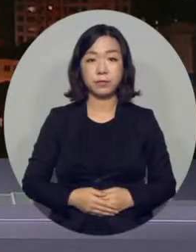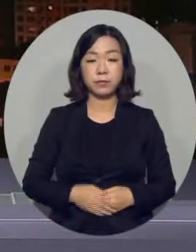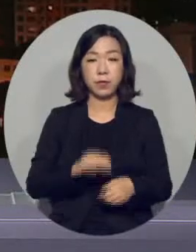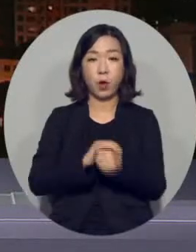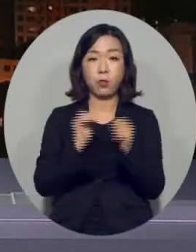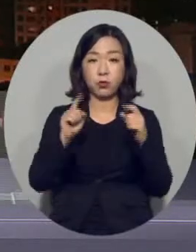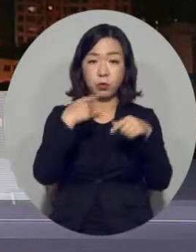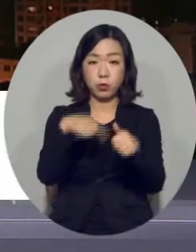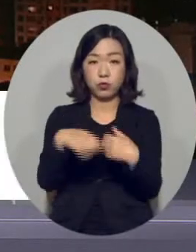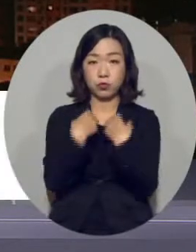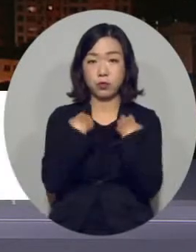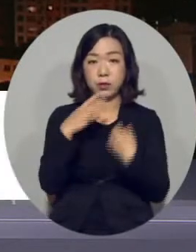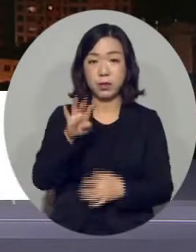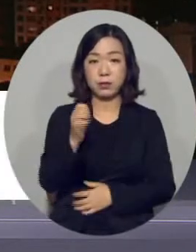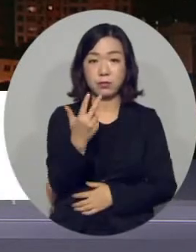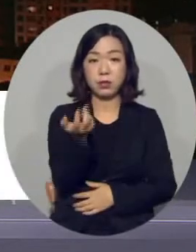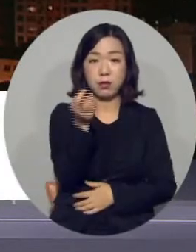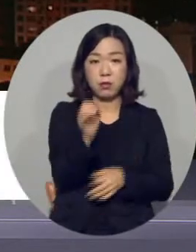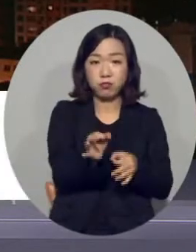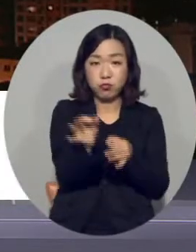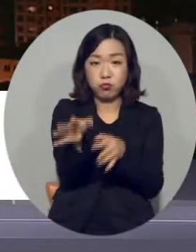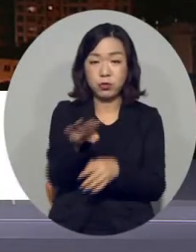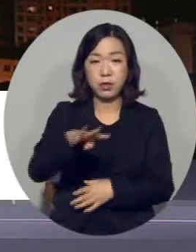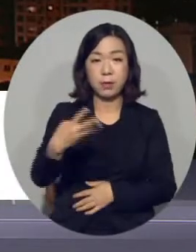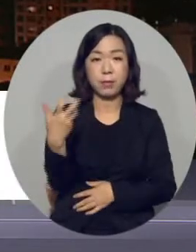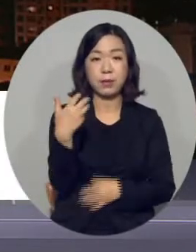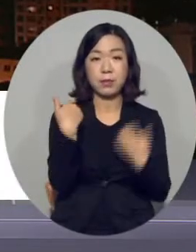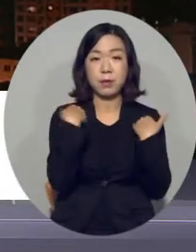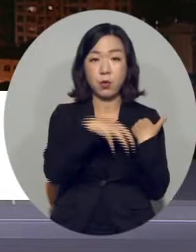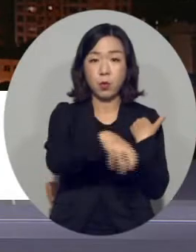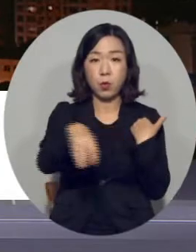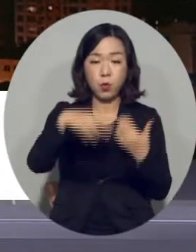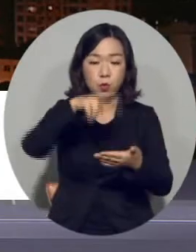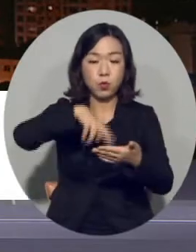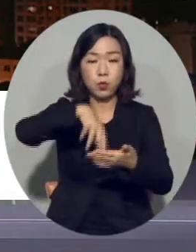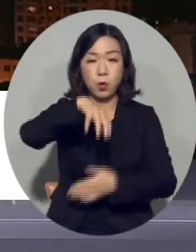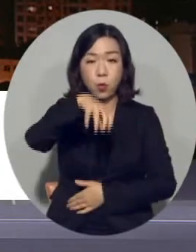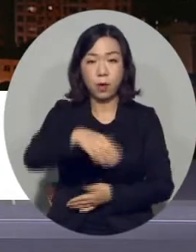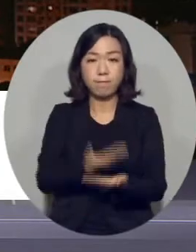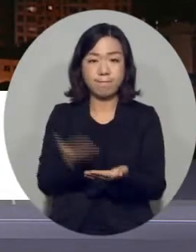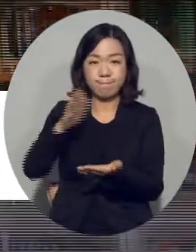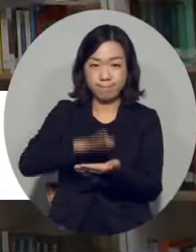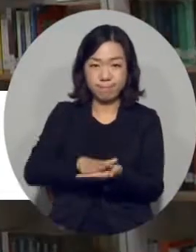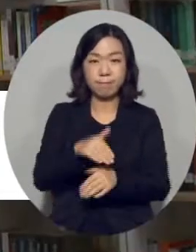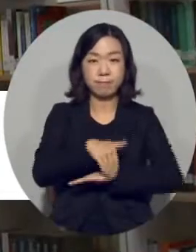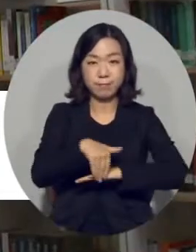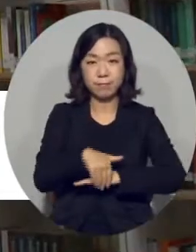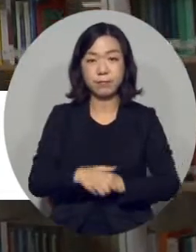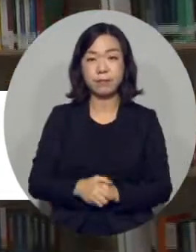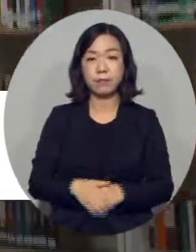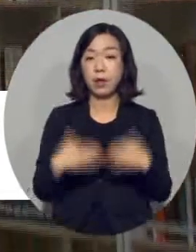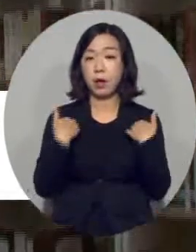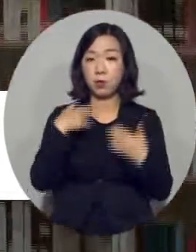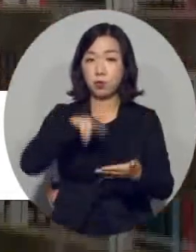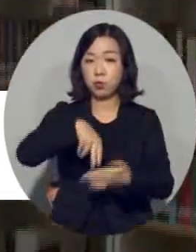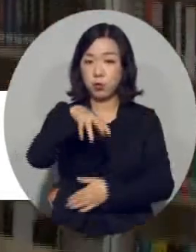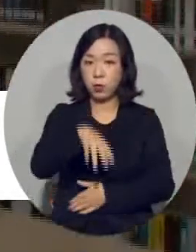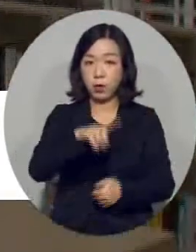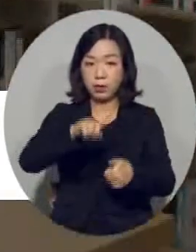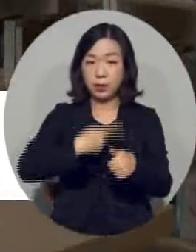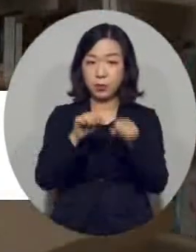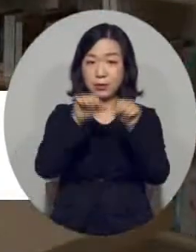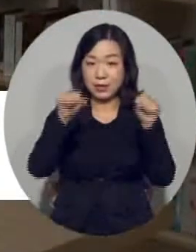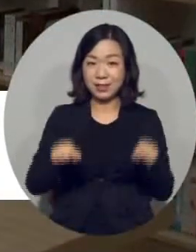정부 교육청은 47억 원을 들여 486 의 학교 도서관을 탈바꿈 시킵니다 학교 도서관 자동화